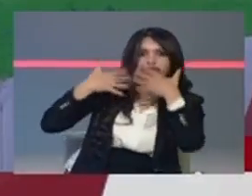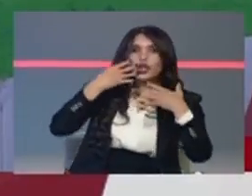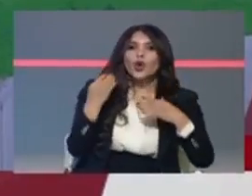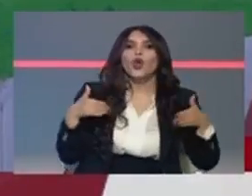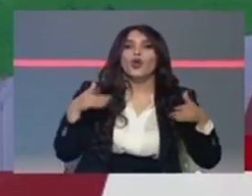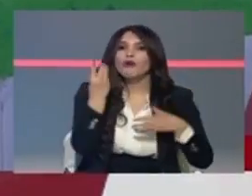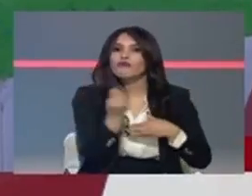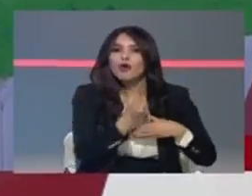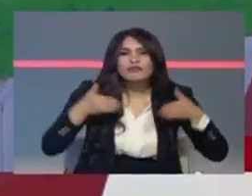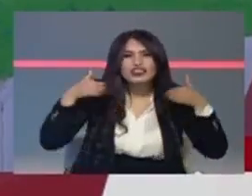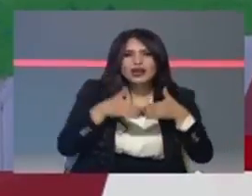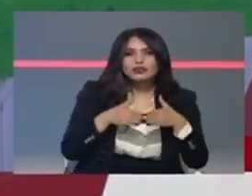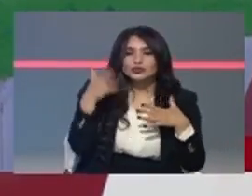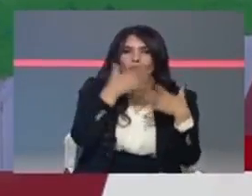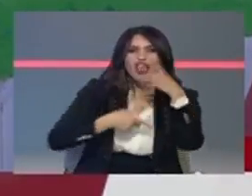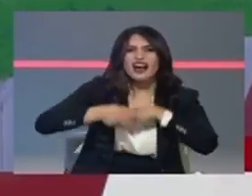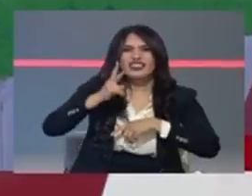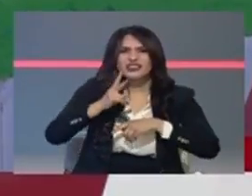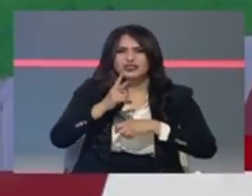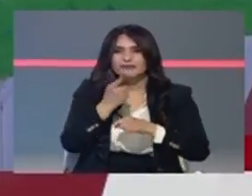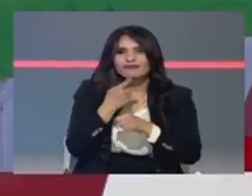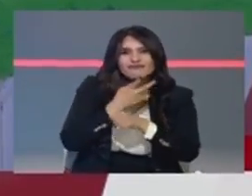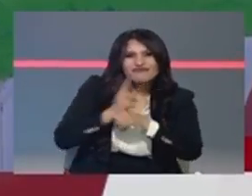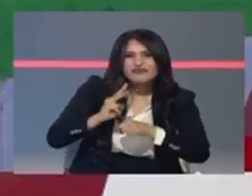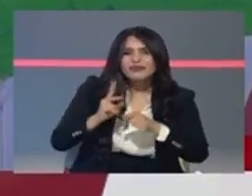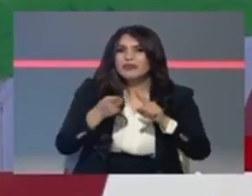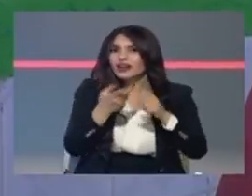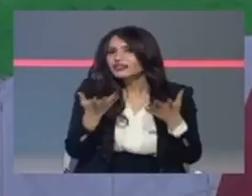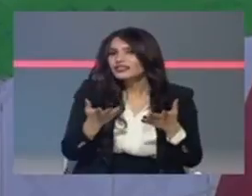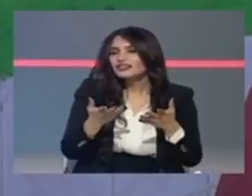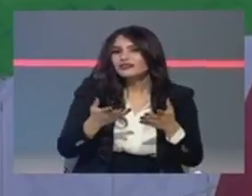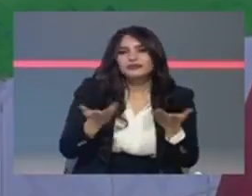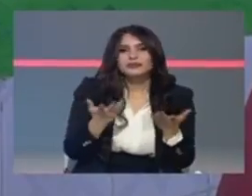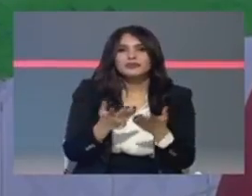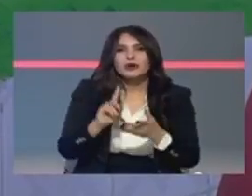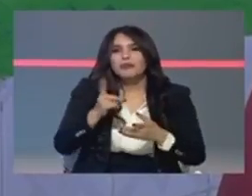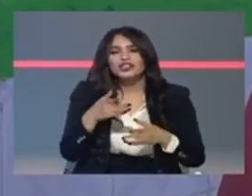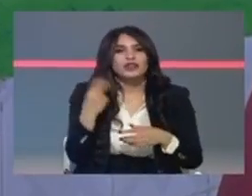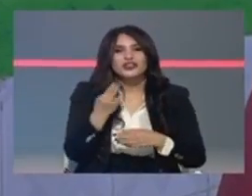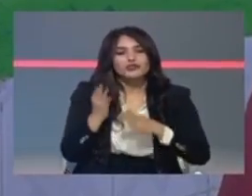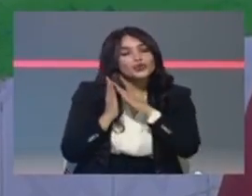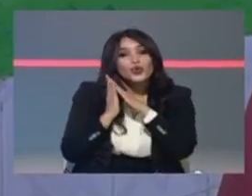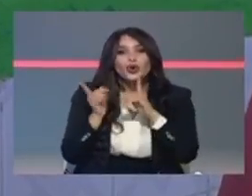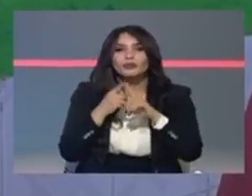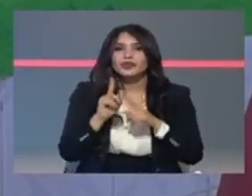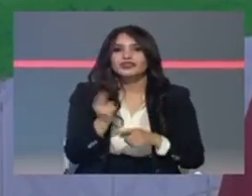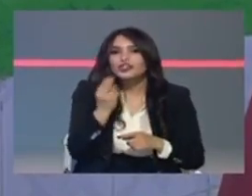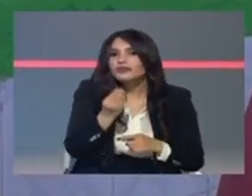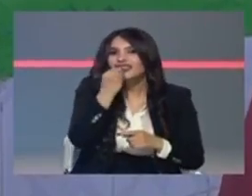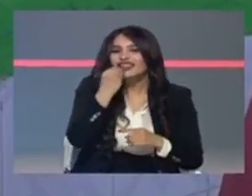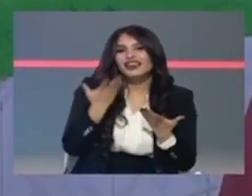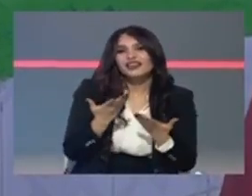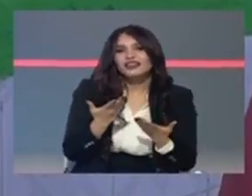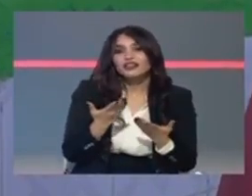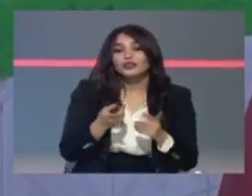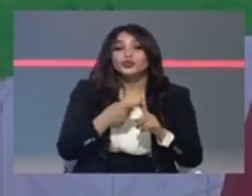العاديه، يولي اكثر عدائي واكثر انه ما عادش يرقد مليح، ما عادش ياكل مليح،